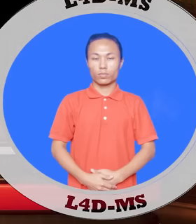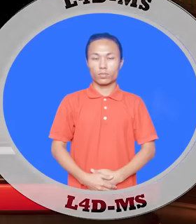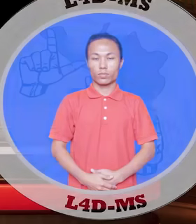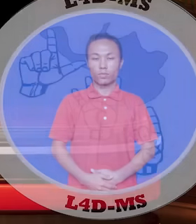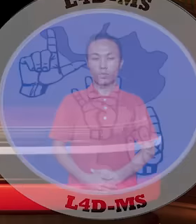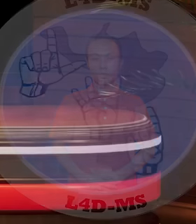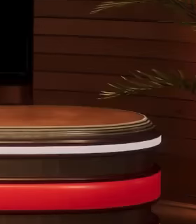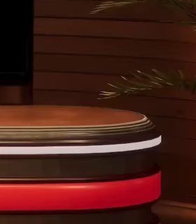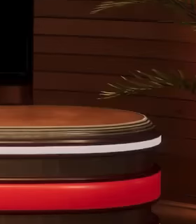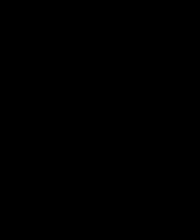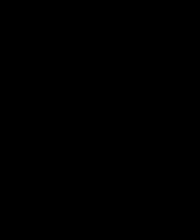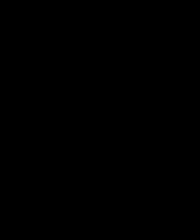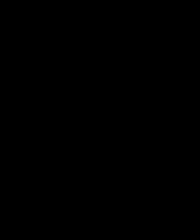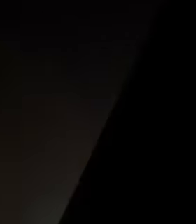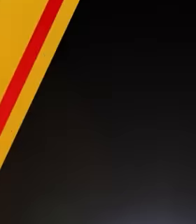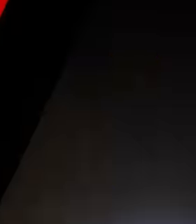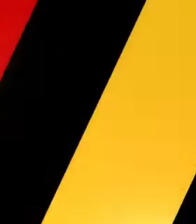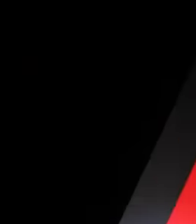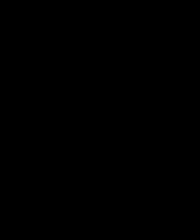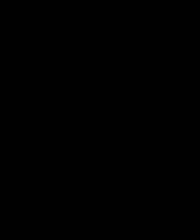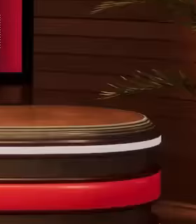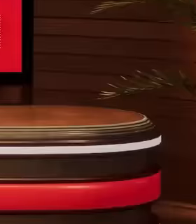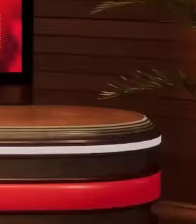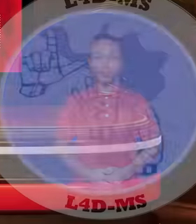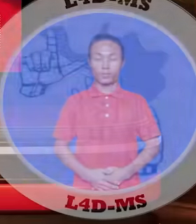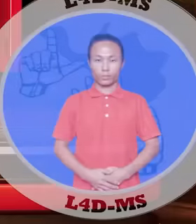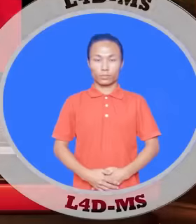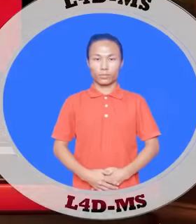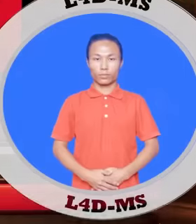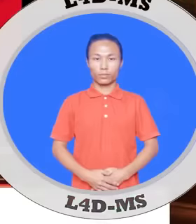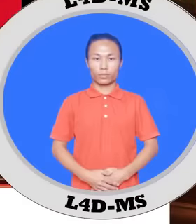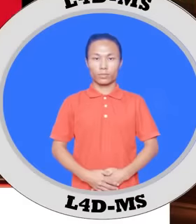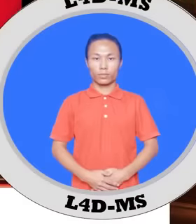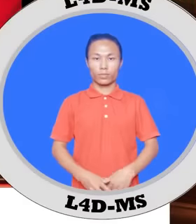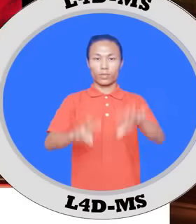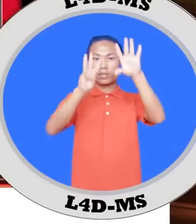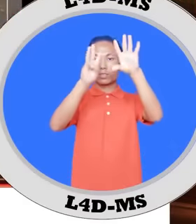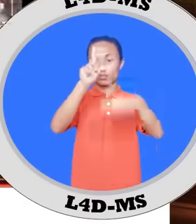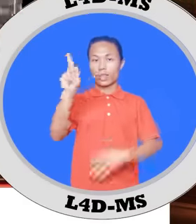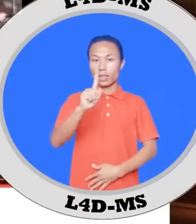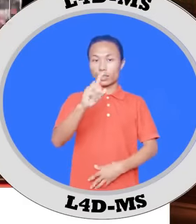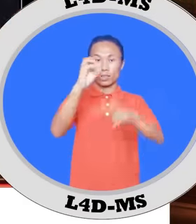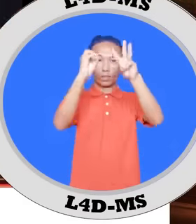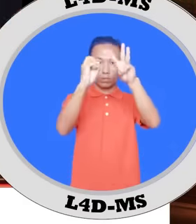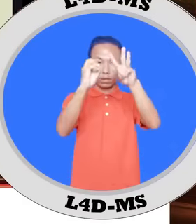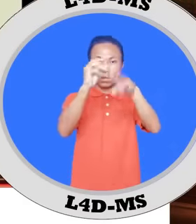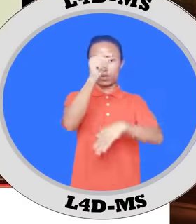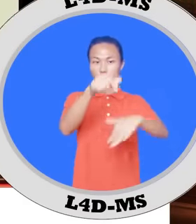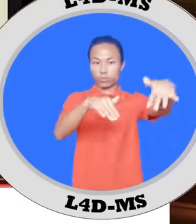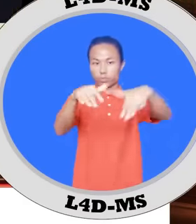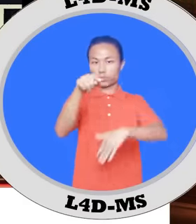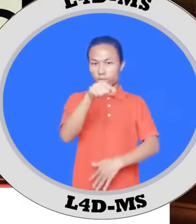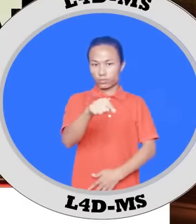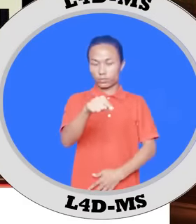ဖော်ပြထားပါတယ်ရှင်ဆလတ်တင်ဆက်ပေးမယ့်တဲ့ကတော့အကြံဖက်စက်ကောင်စီကမီတာကားကို